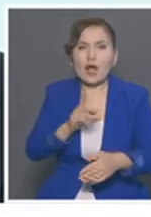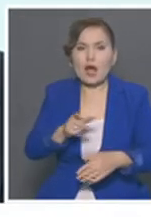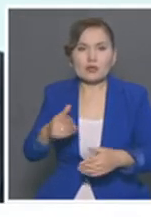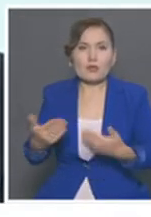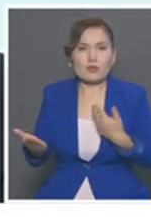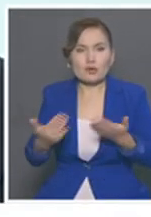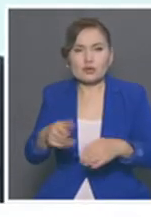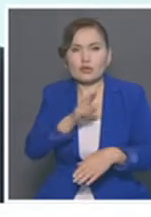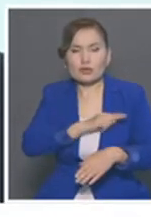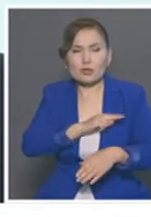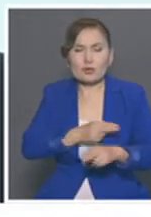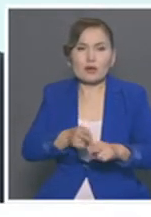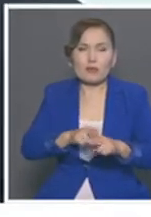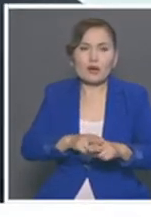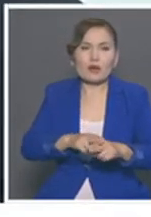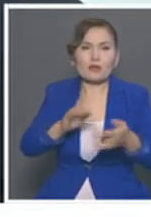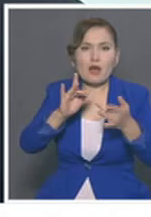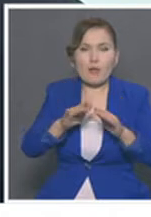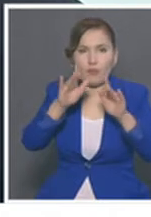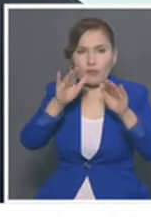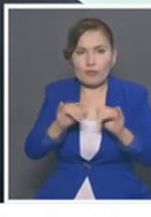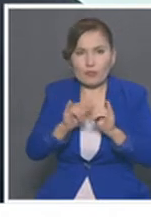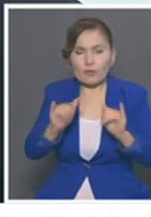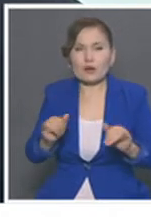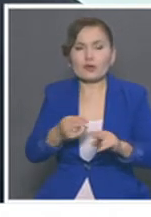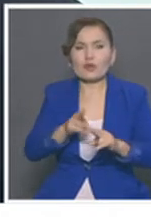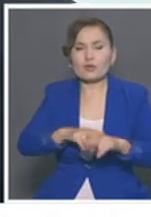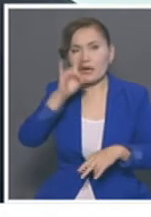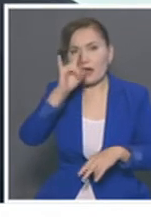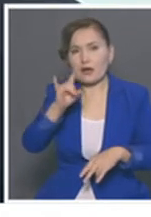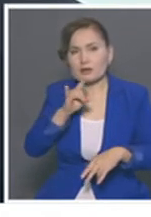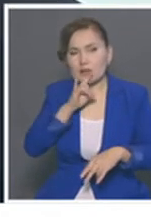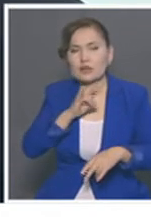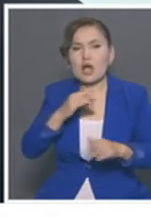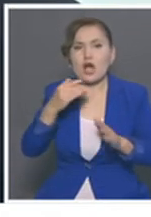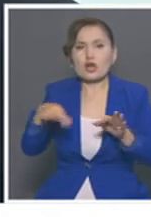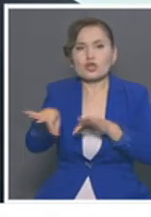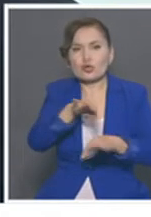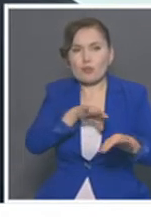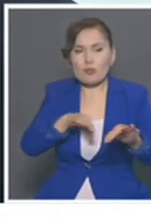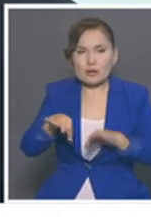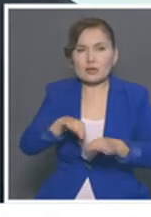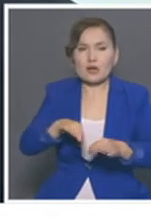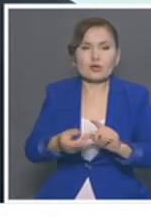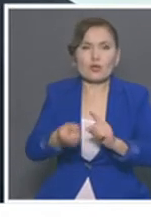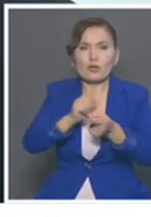солардың идентификациясын жүргізу, база данных дейді, соның цифрлық Қазақстан жобасына өзгерістер енгізу басталды.